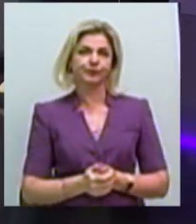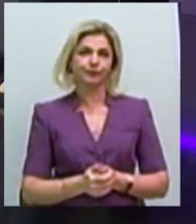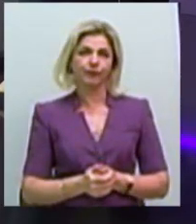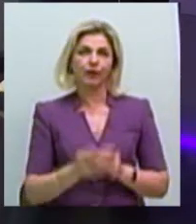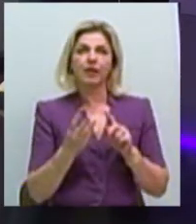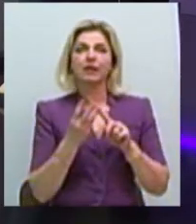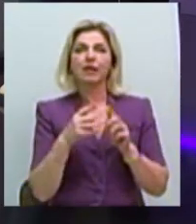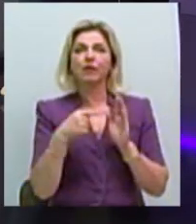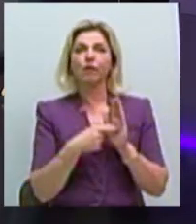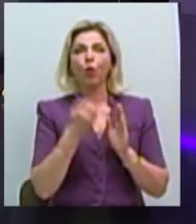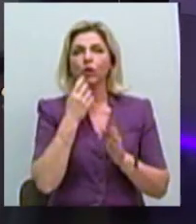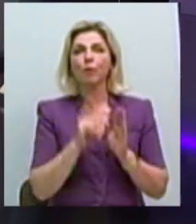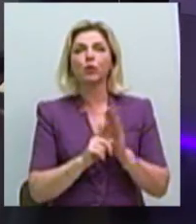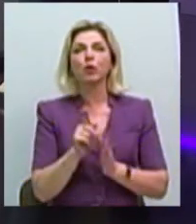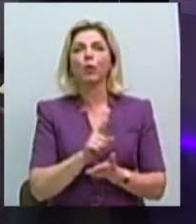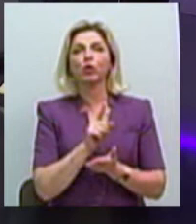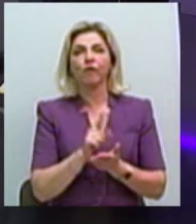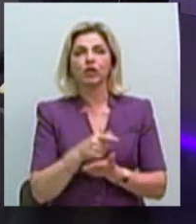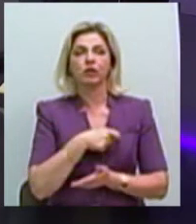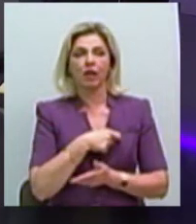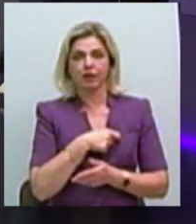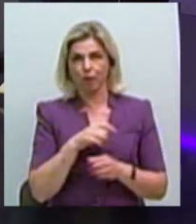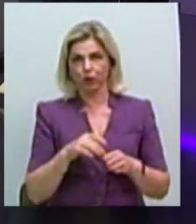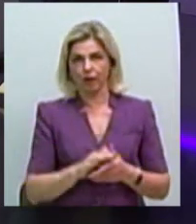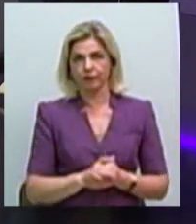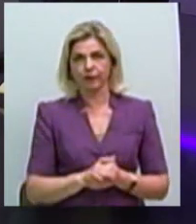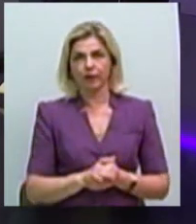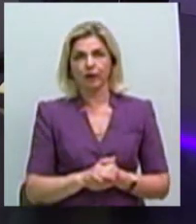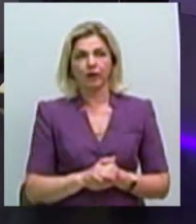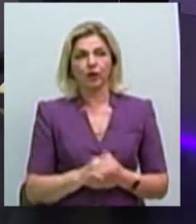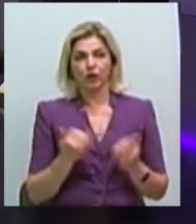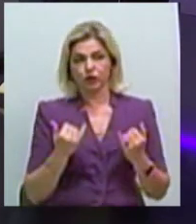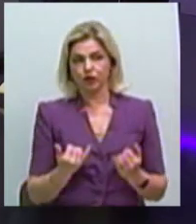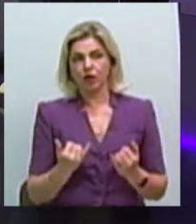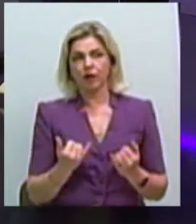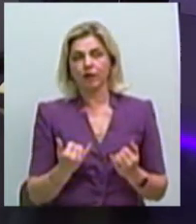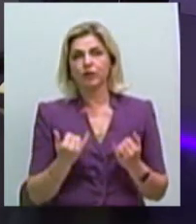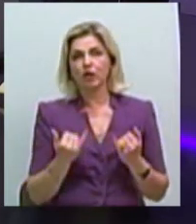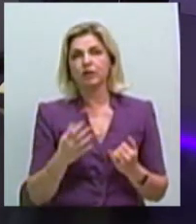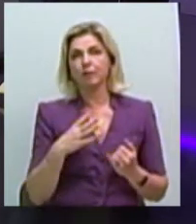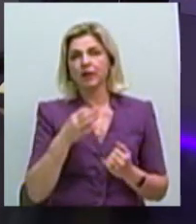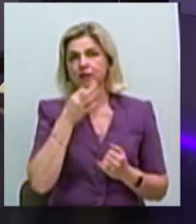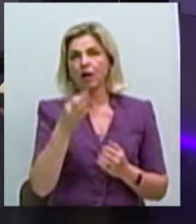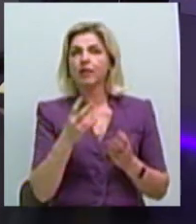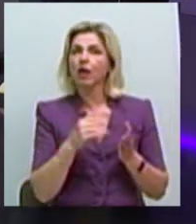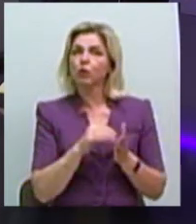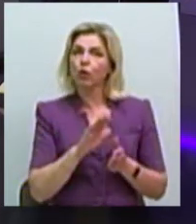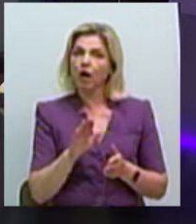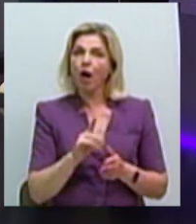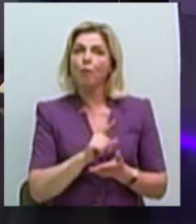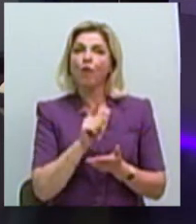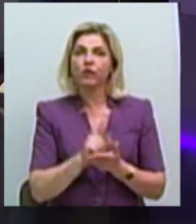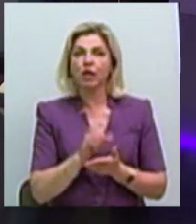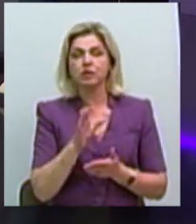Коли починаються повноваження народного депутата? Не вже тільки що було сказано. Ні. Недоторканність. Повноваження